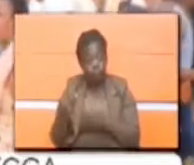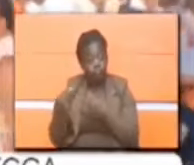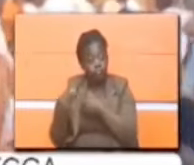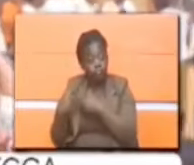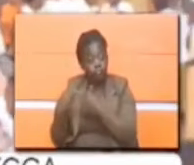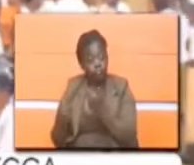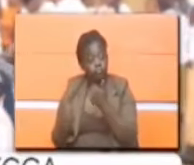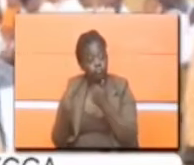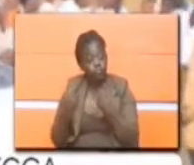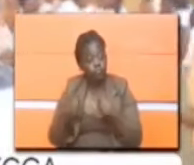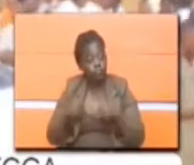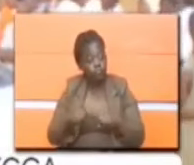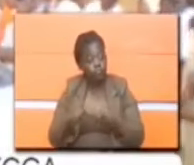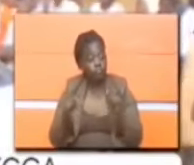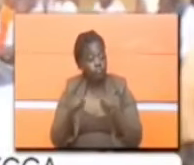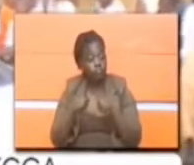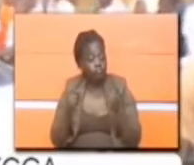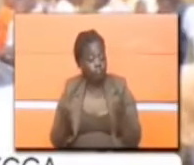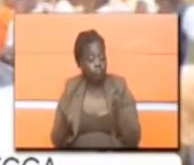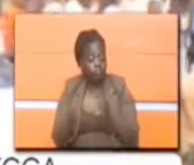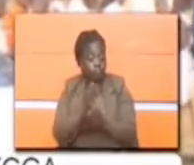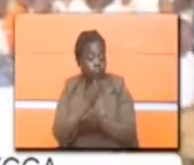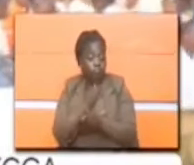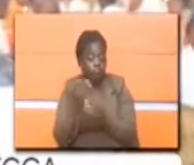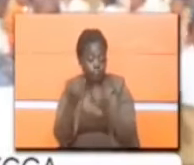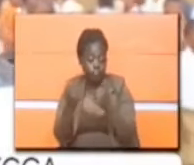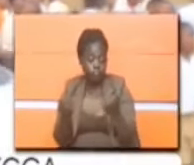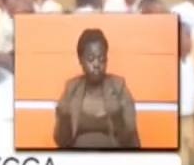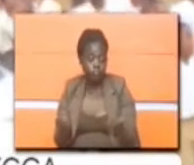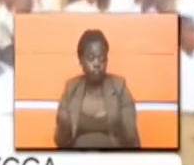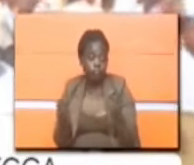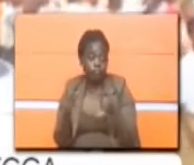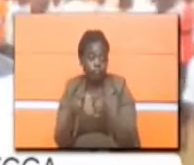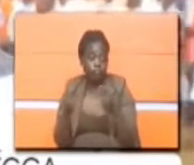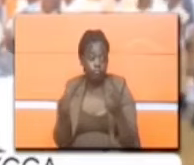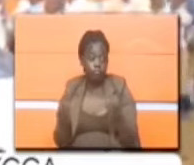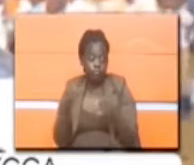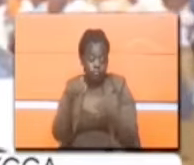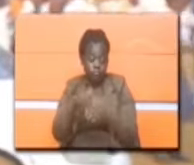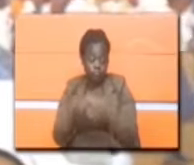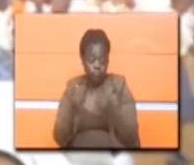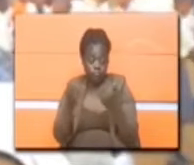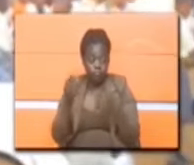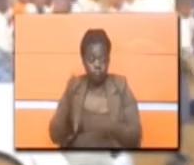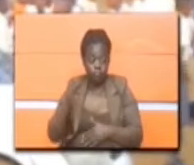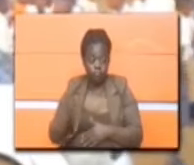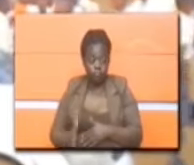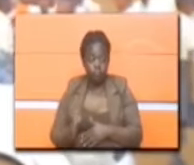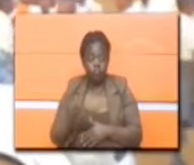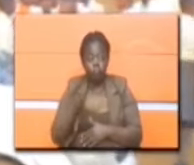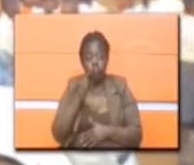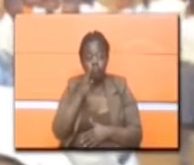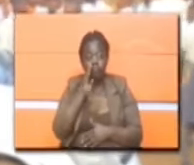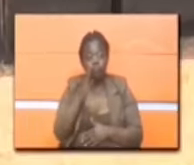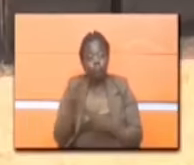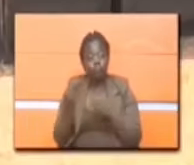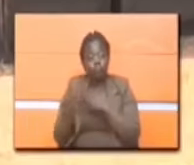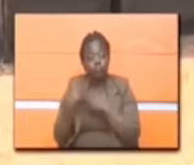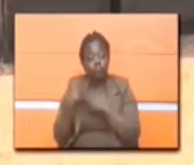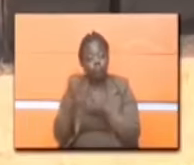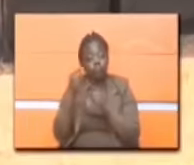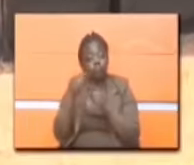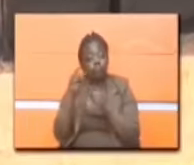bwe bakoze n'okugonjola abaana n'okuteeka mu baana empisa ey'okubeera ab'obuvunaanyizibwa eri